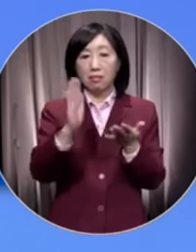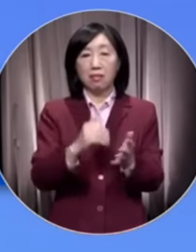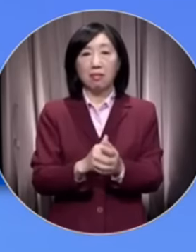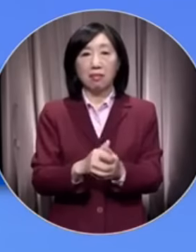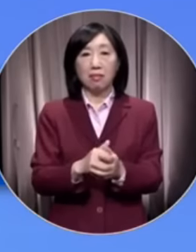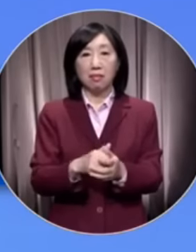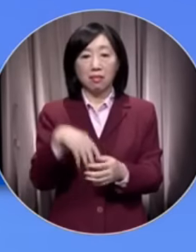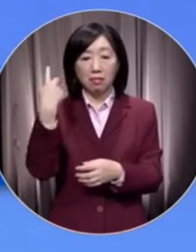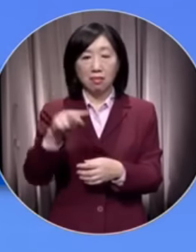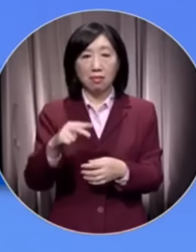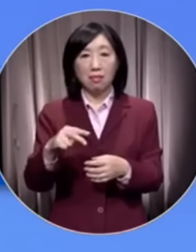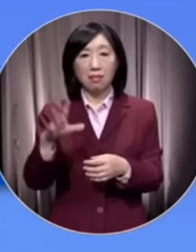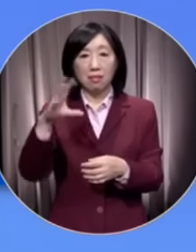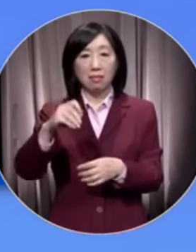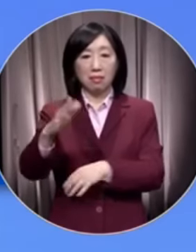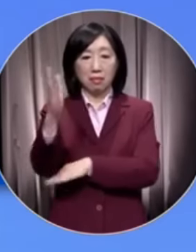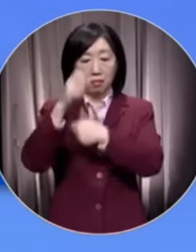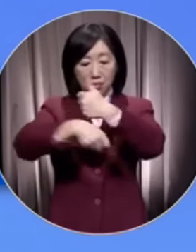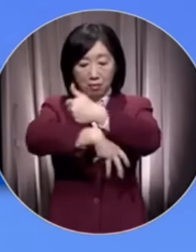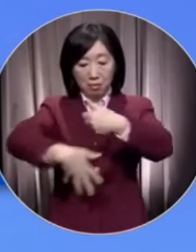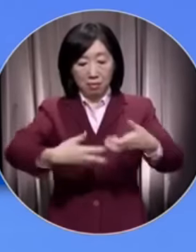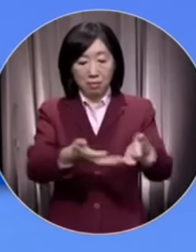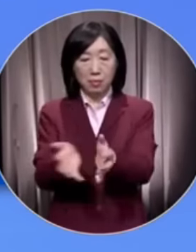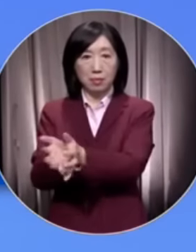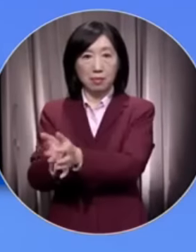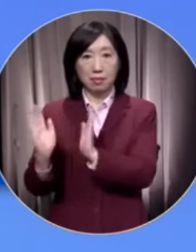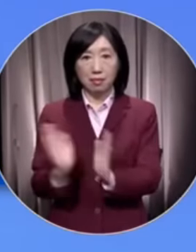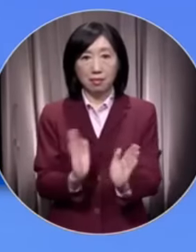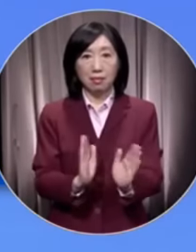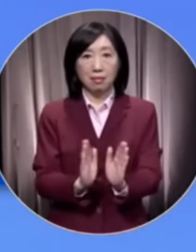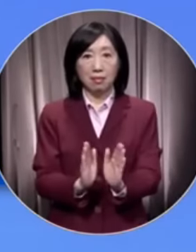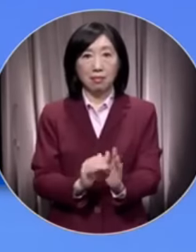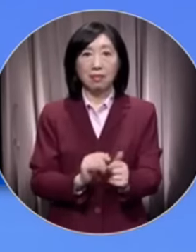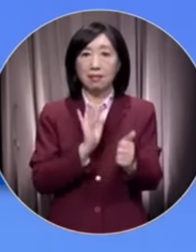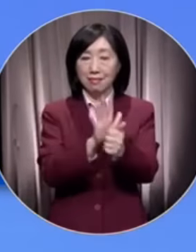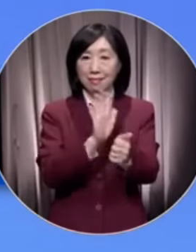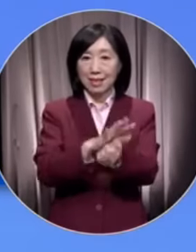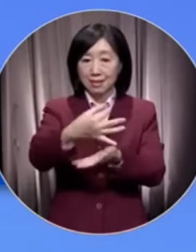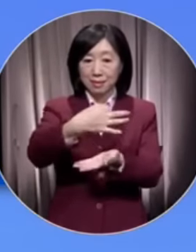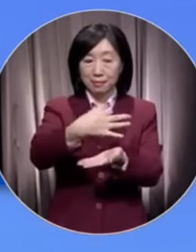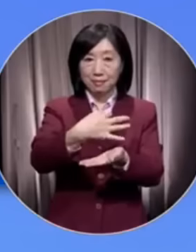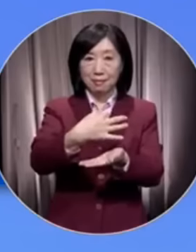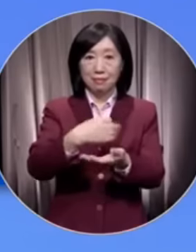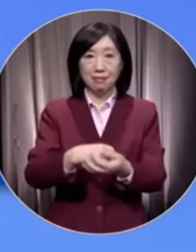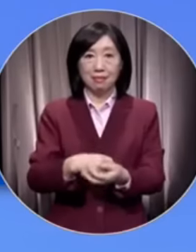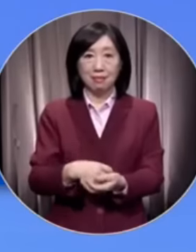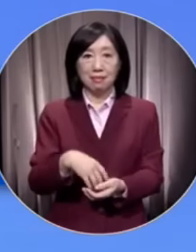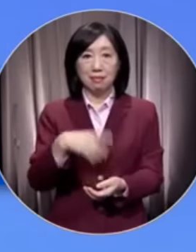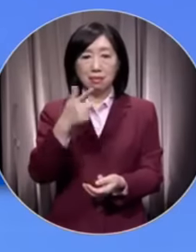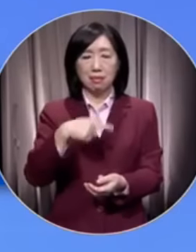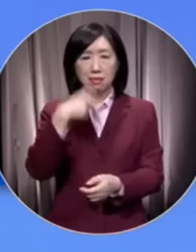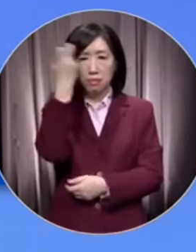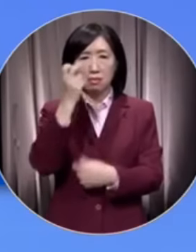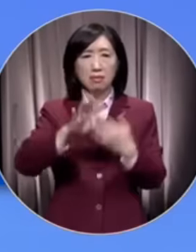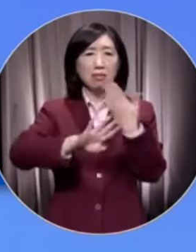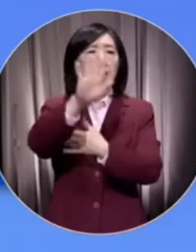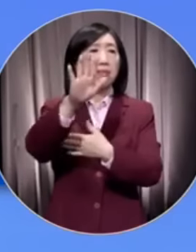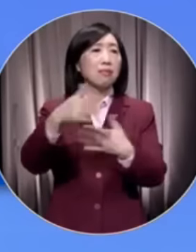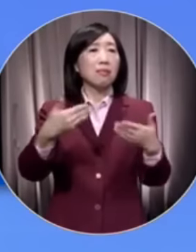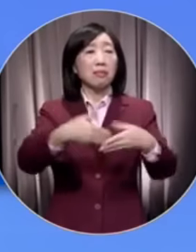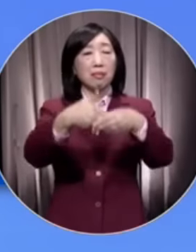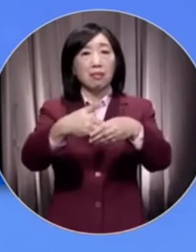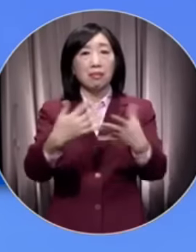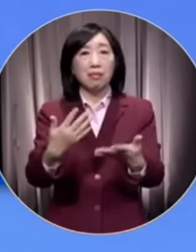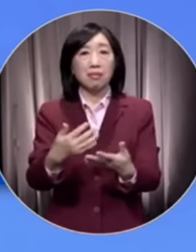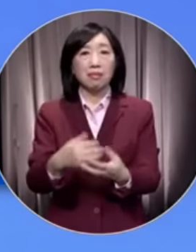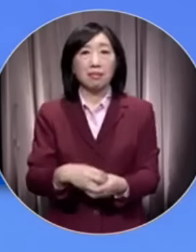重新组合政府的团队，去成为帮他们去推销，而不是只有板外交，让我